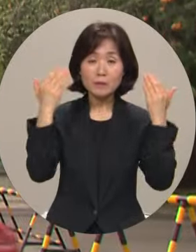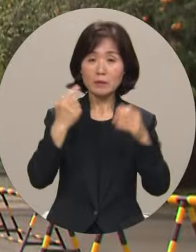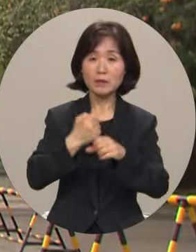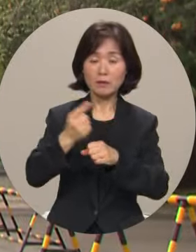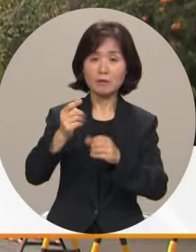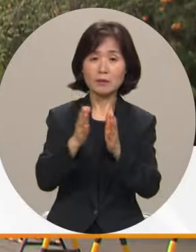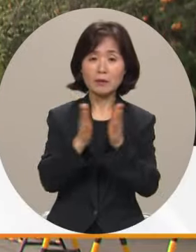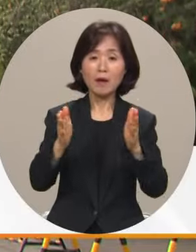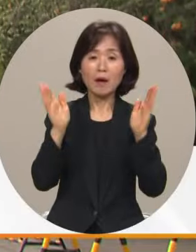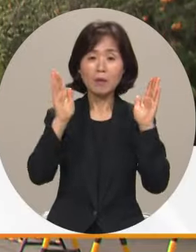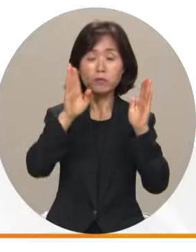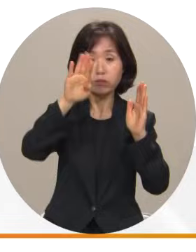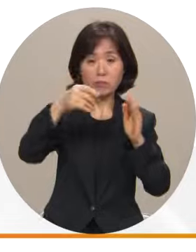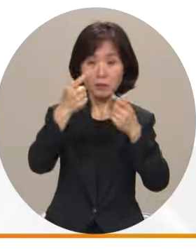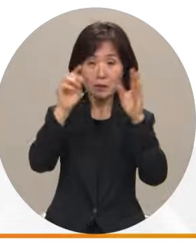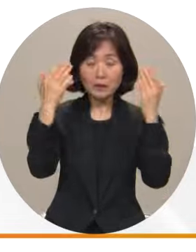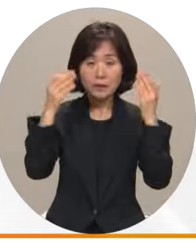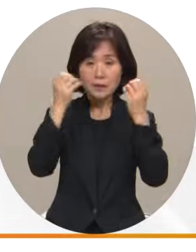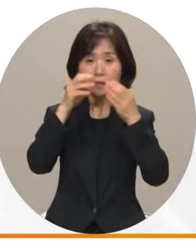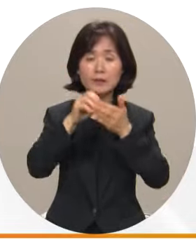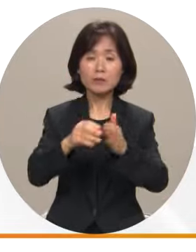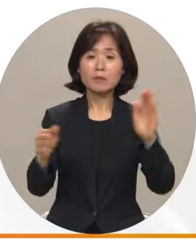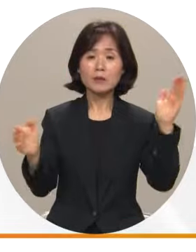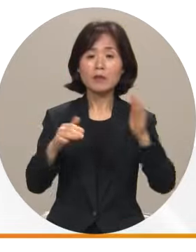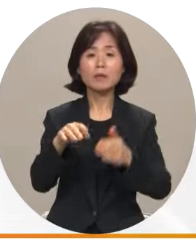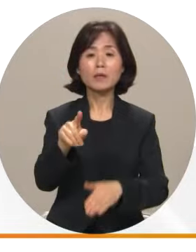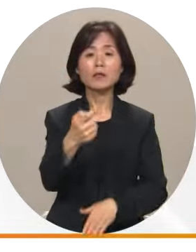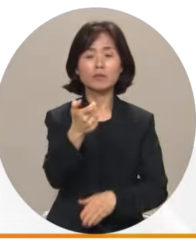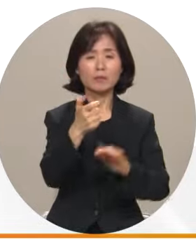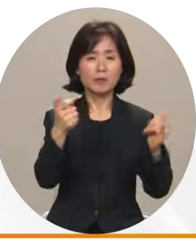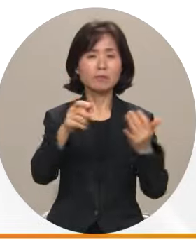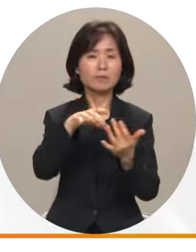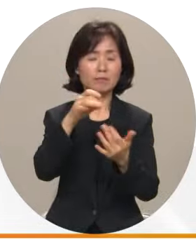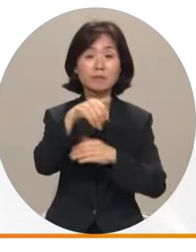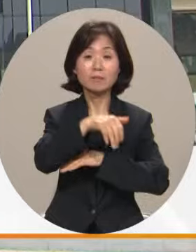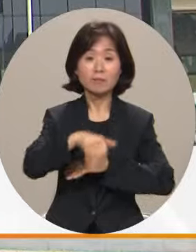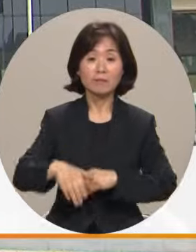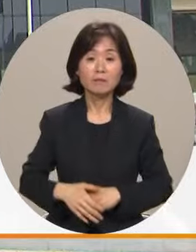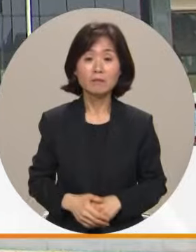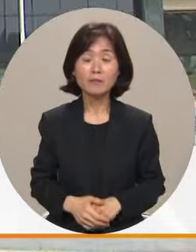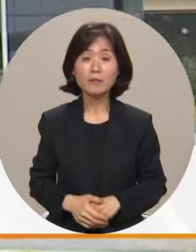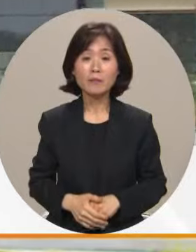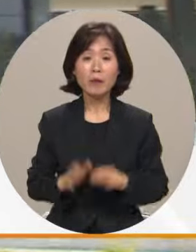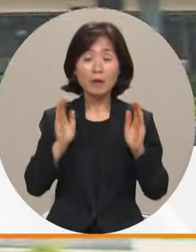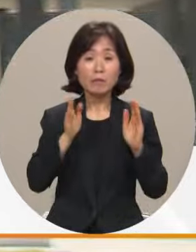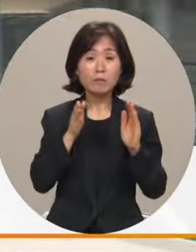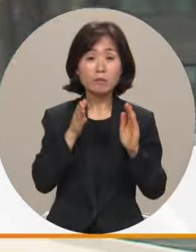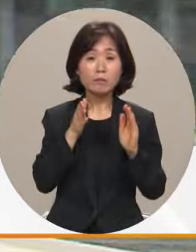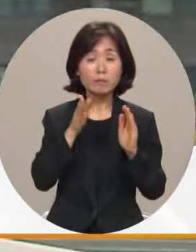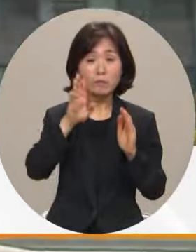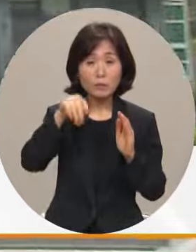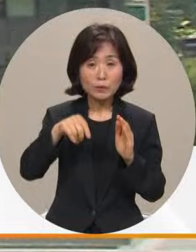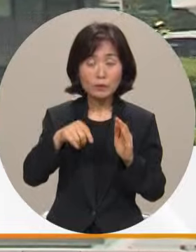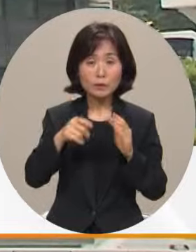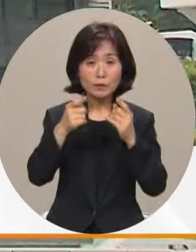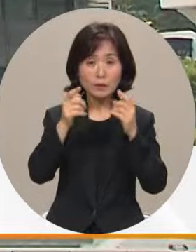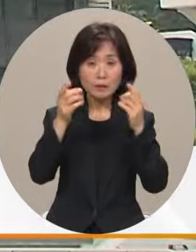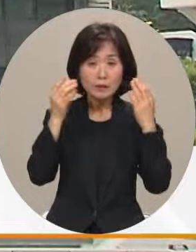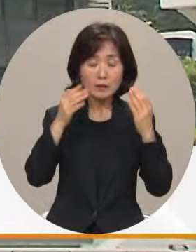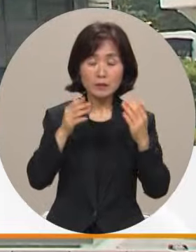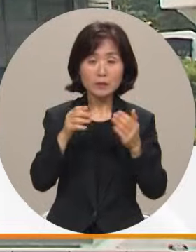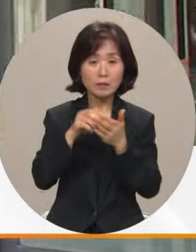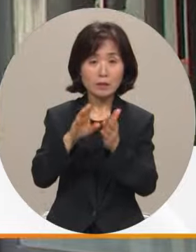년에 출범하는 학부 대학에서 신입생을 예명 가량 선발할 전망입니다 학부 대학은 입학 당시 무전 공으로